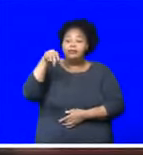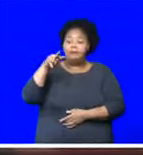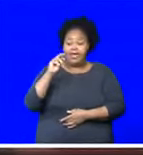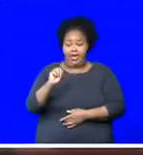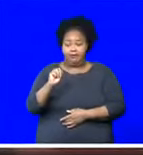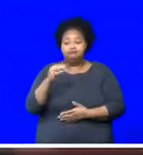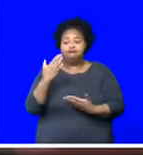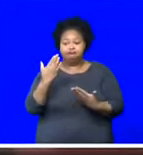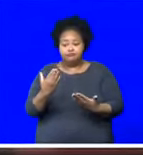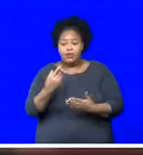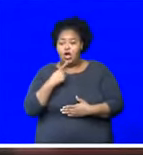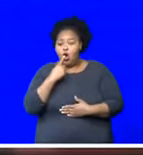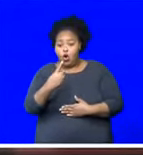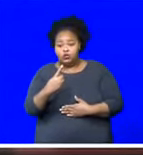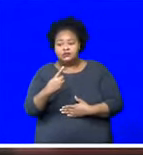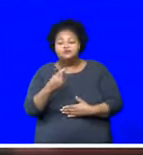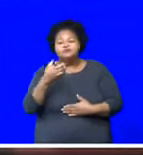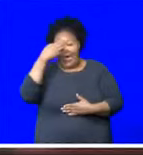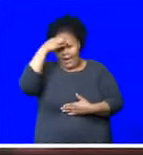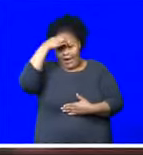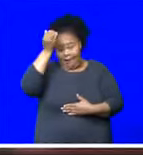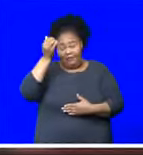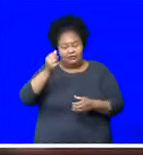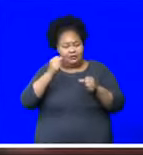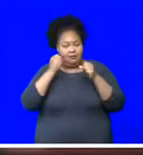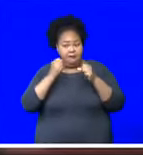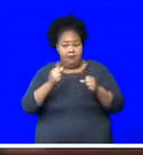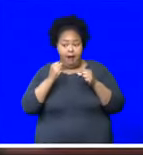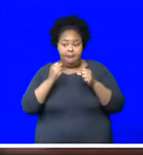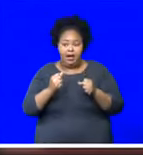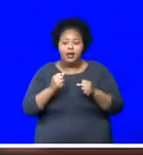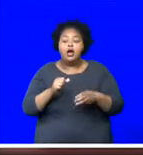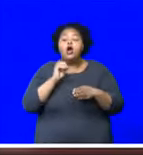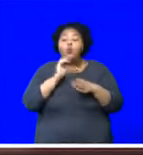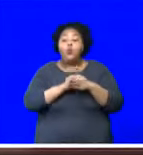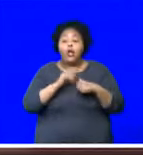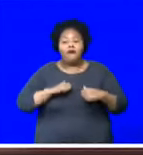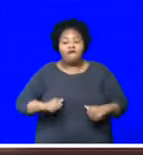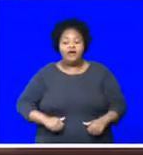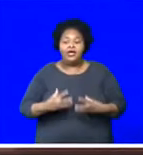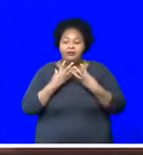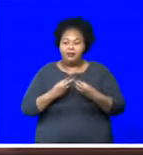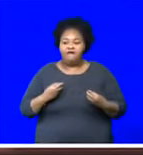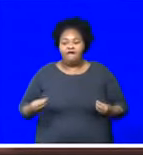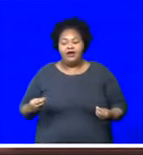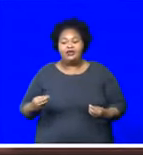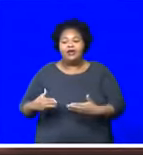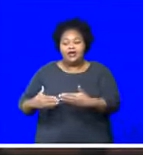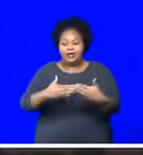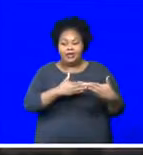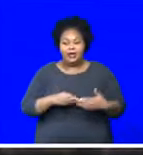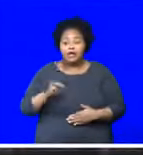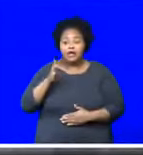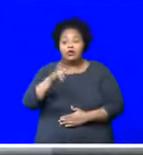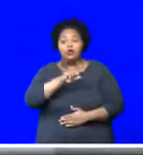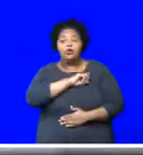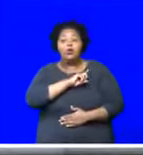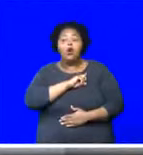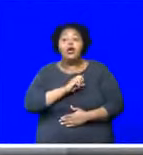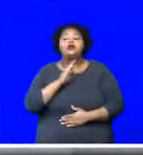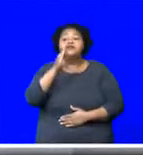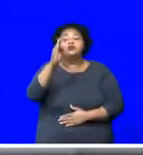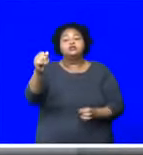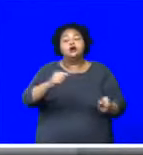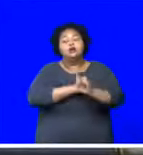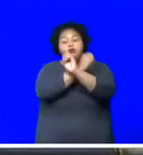selinikete isiqiniseko sokuthi uhulumende utubophelele ngalokuphelele ekunakeni Tindzaba tebantwana kude babe nelikusasa lelichakazile.